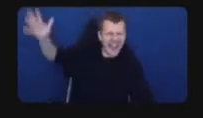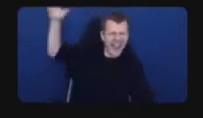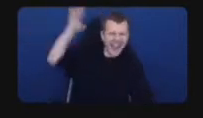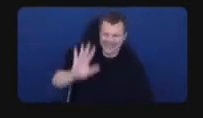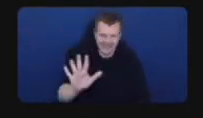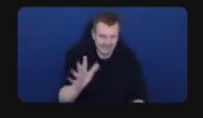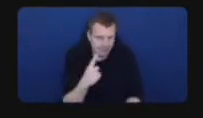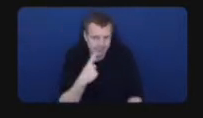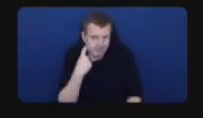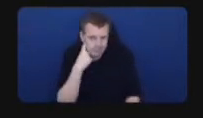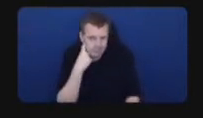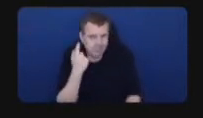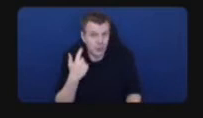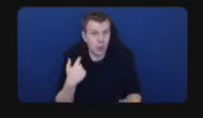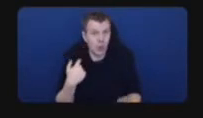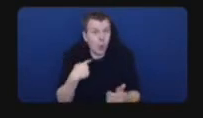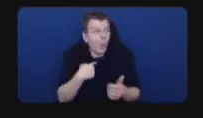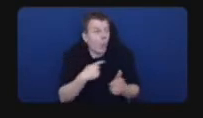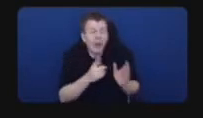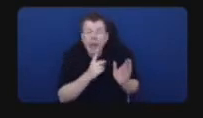是一个游行。